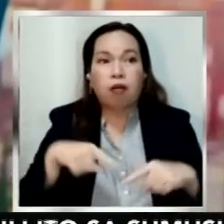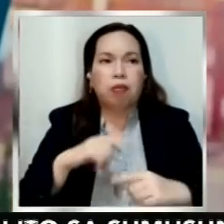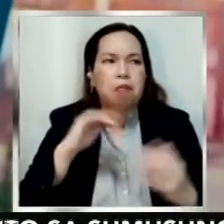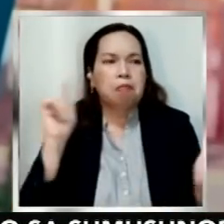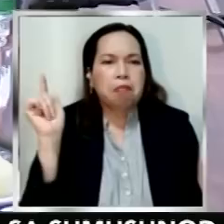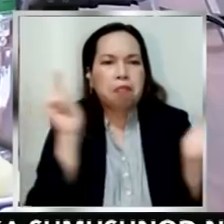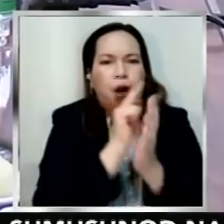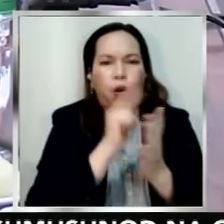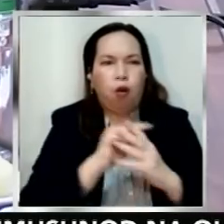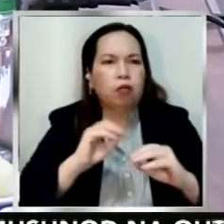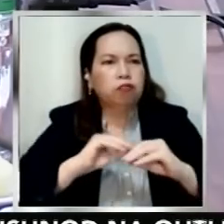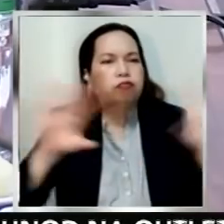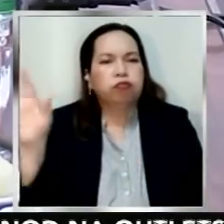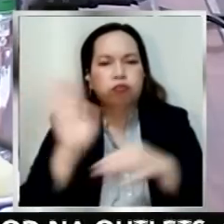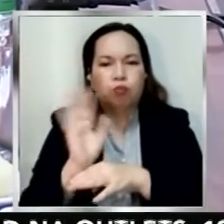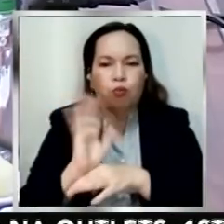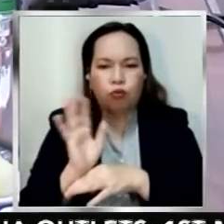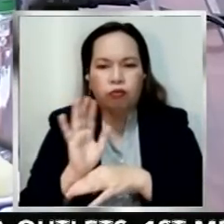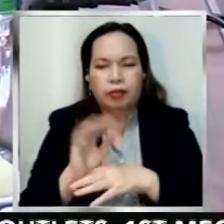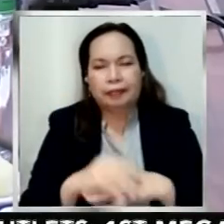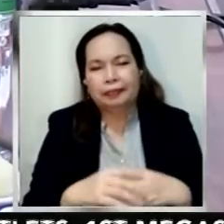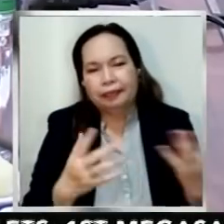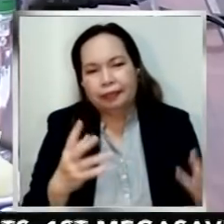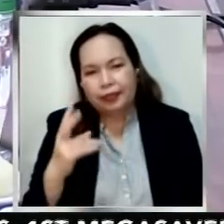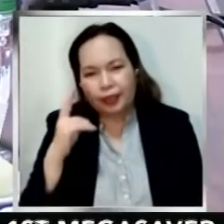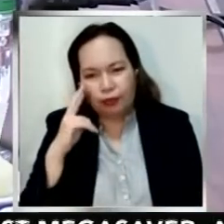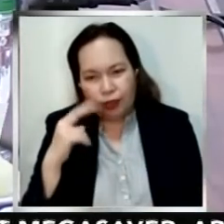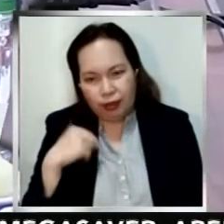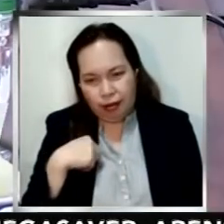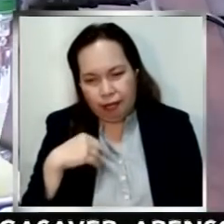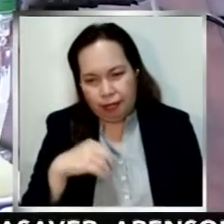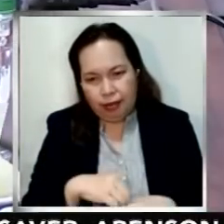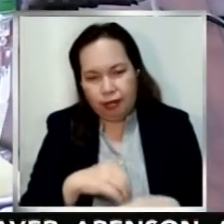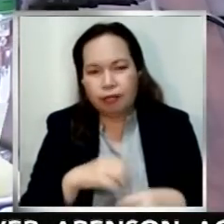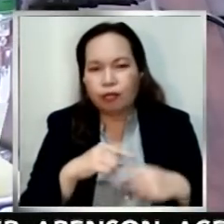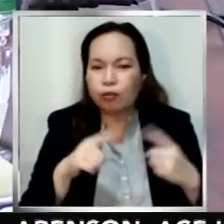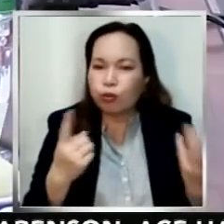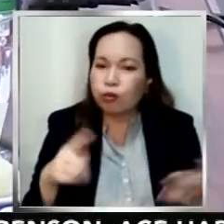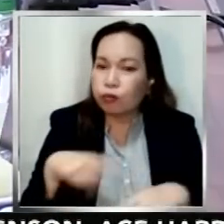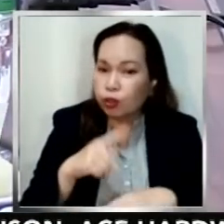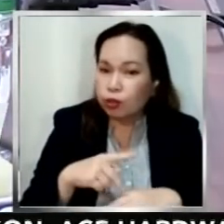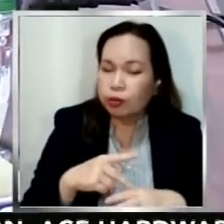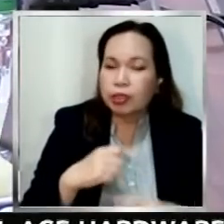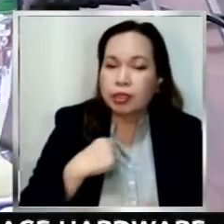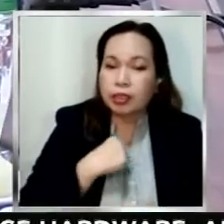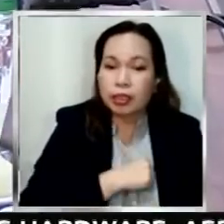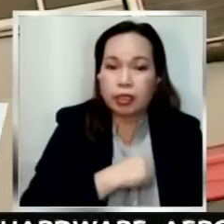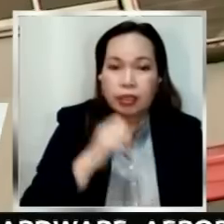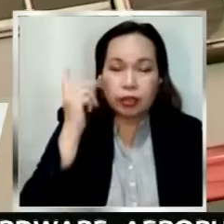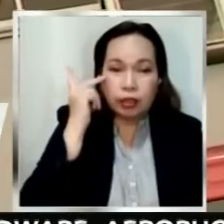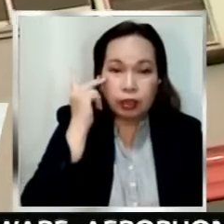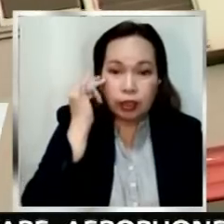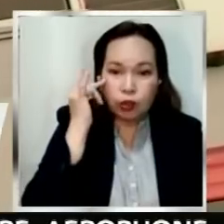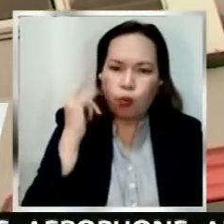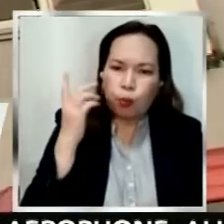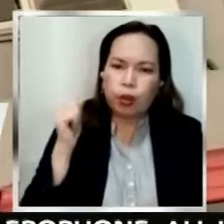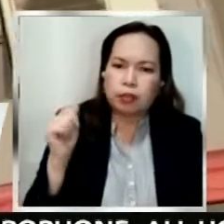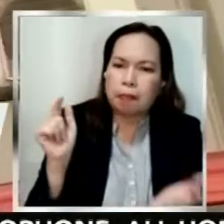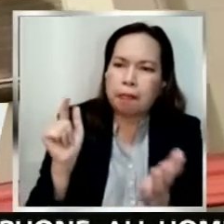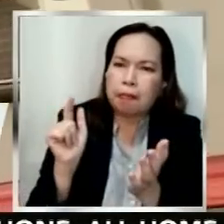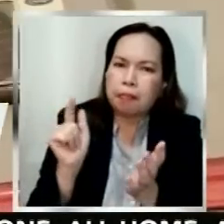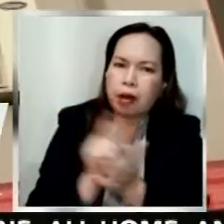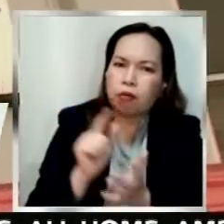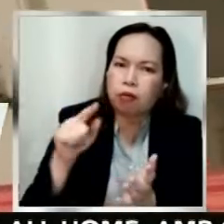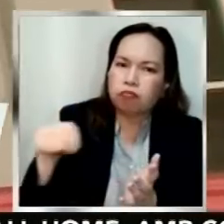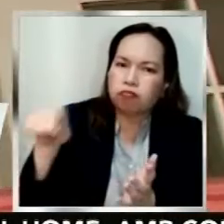South China Sea. Dito sa Pilipinas, nanawagan si Senator Francis Tolentino na iban na rin ang Barbie movie. Sa isang pahayag, sinabi